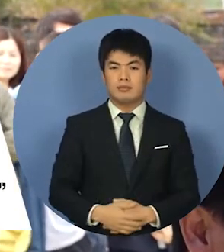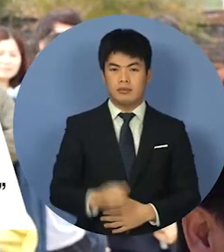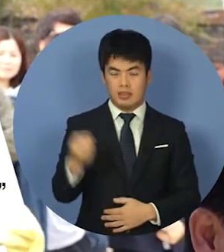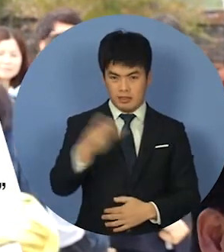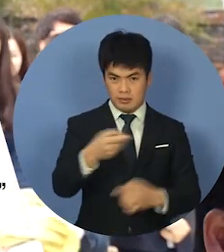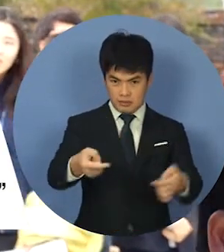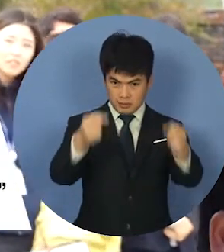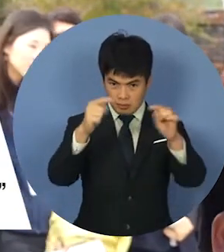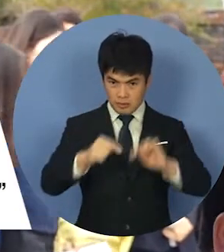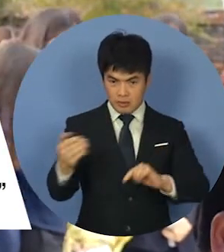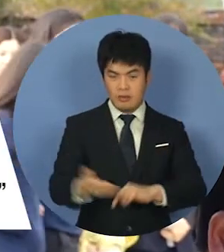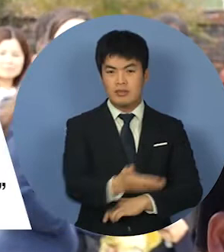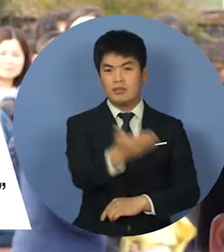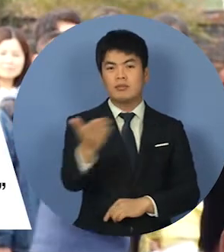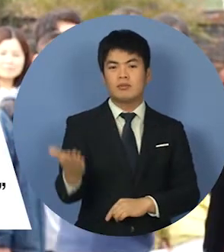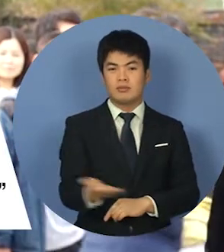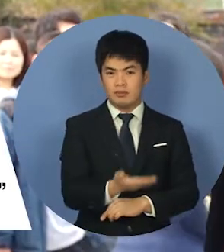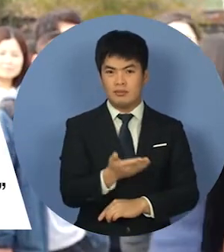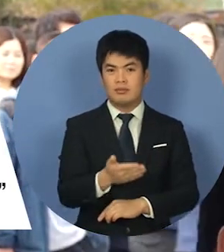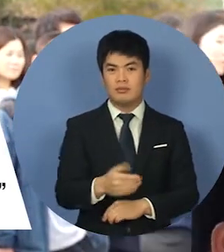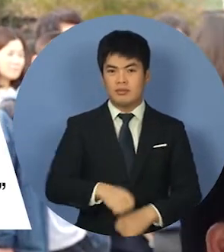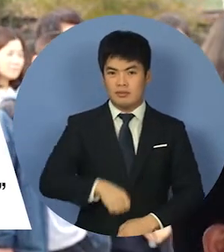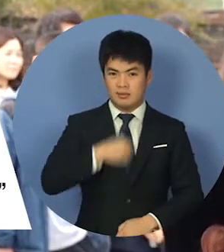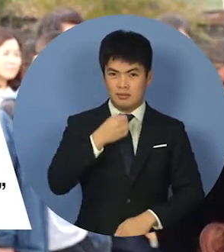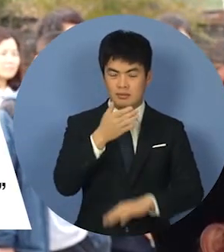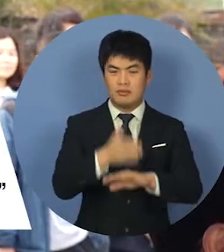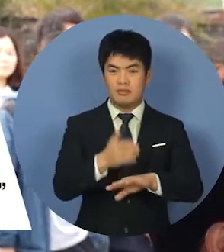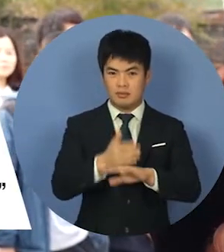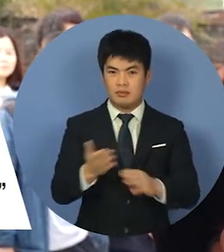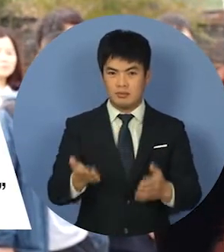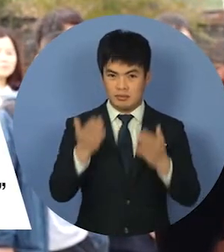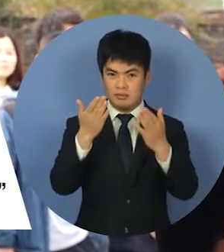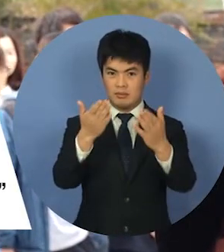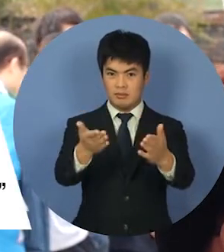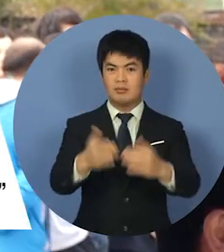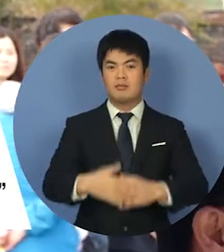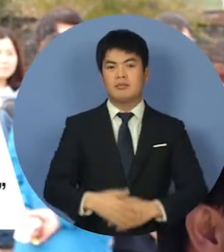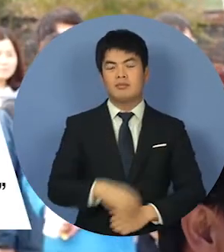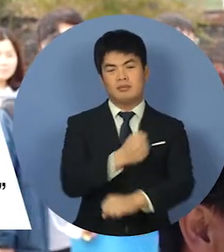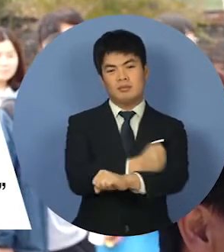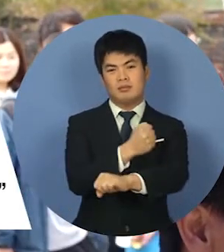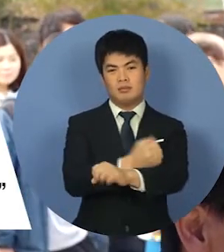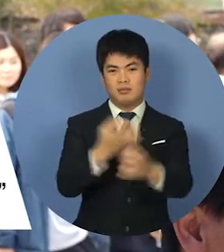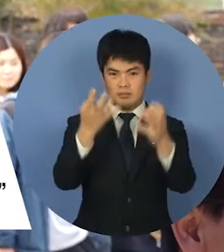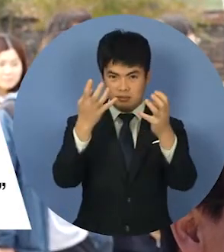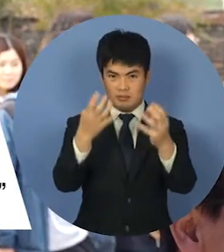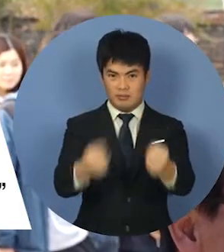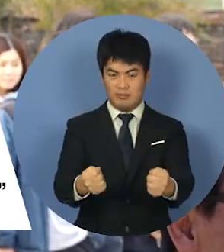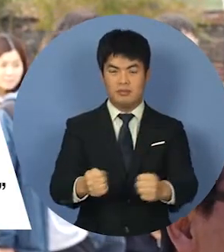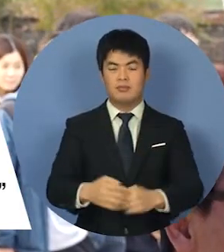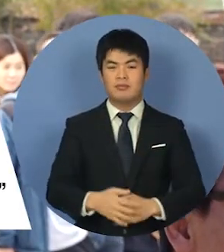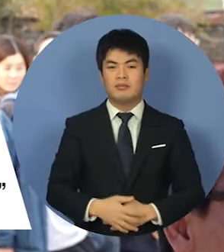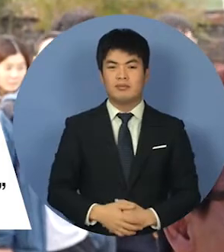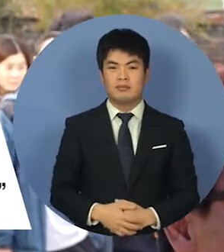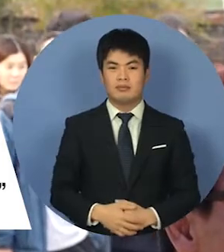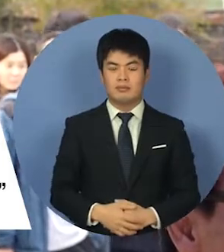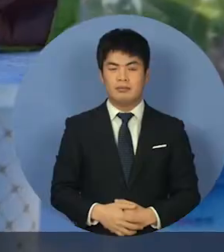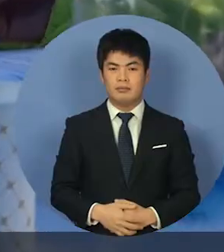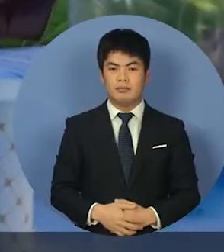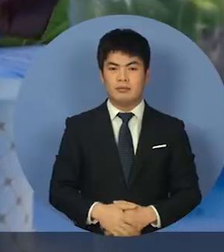합니다. 다시 한번 참여해 주신 각 기관에게 진심으로 감사드리고요. 여러분 고생하셨습니다. 네,